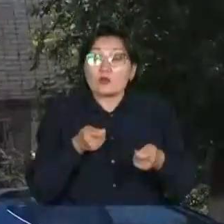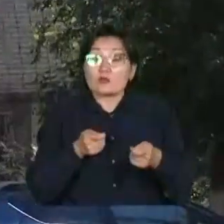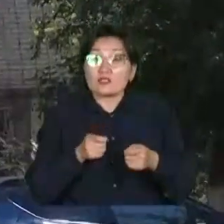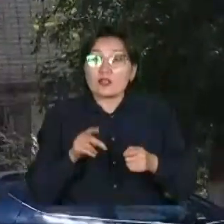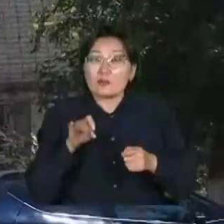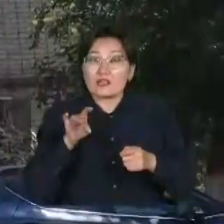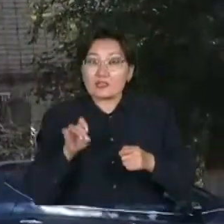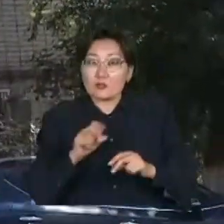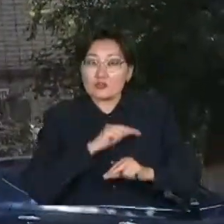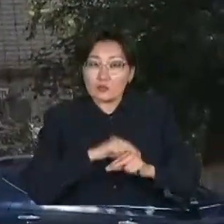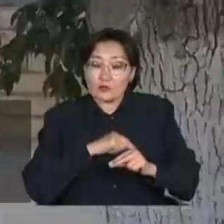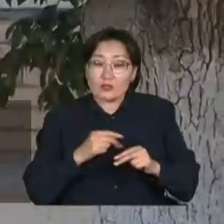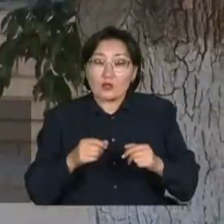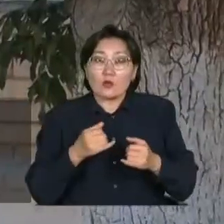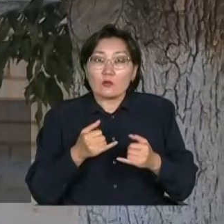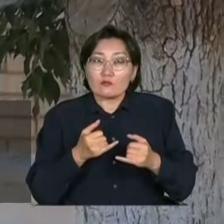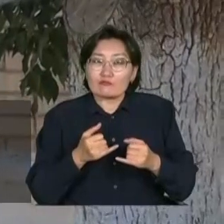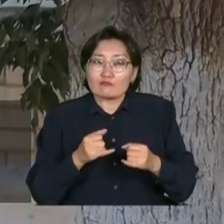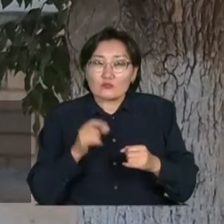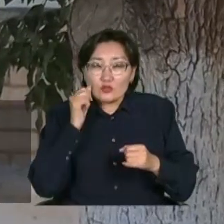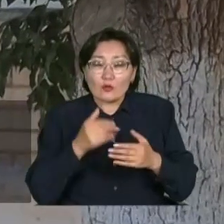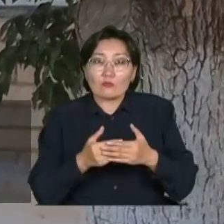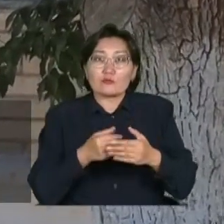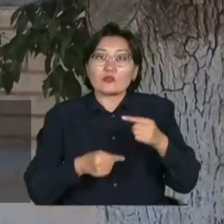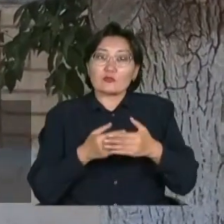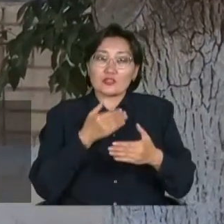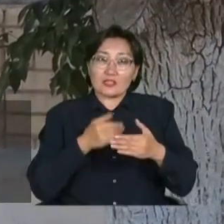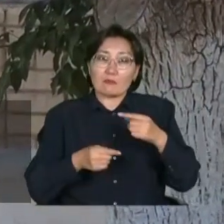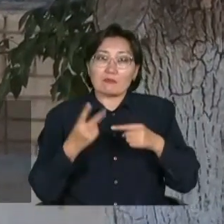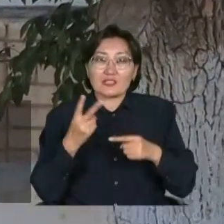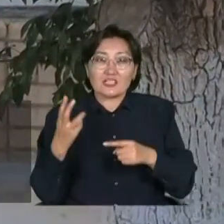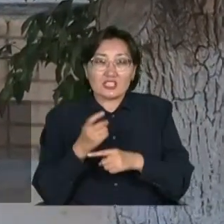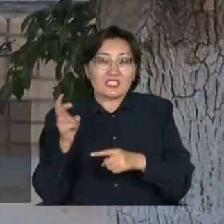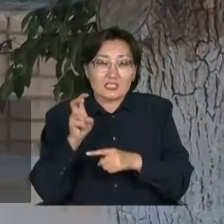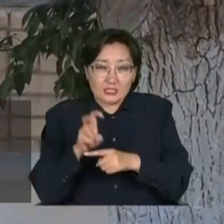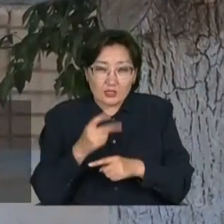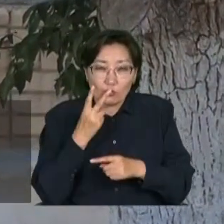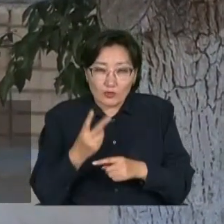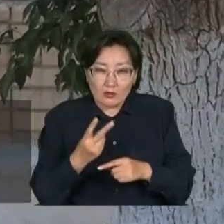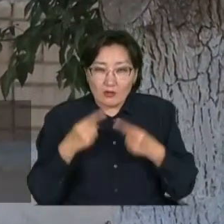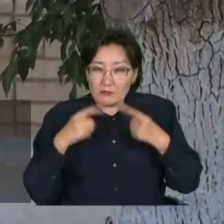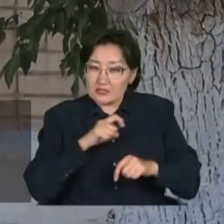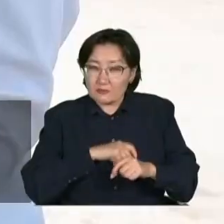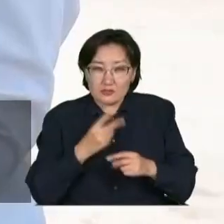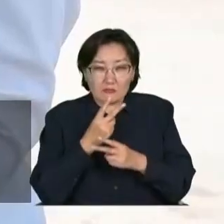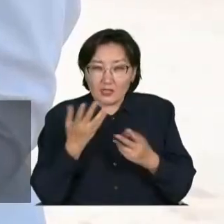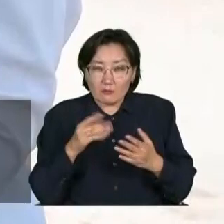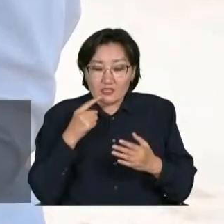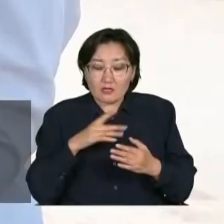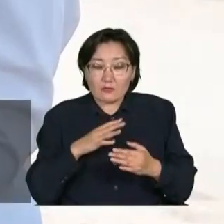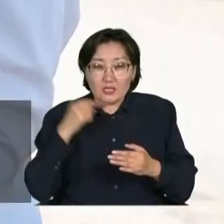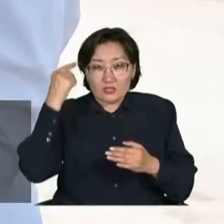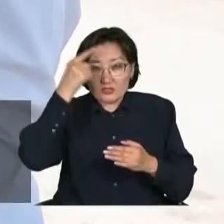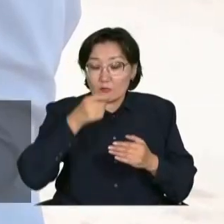салтанаттың әріптестері күйеуін бұған дейін бір-екі рет жұмысқа келгенде ғана көрдік, ерсі мінезін байқамадық дейді. Жеке